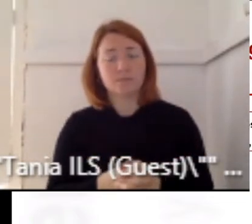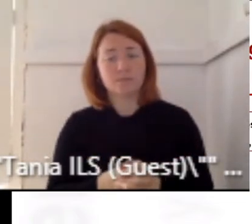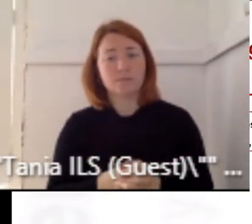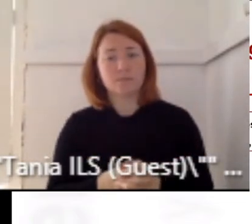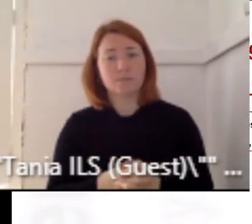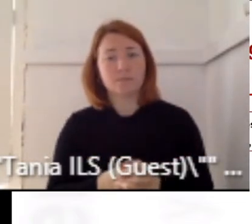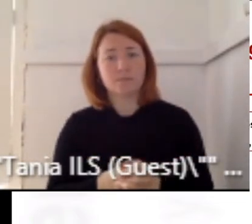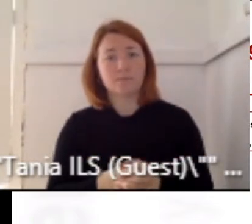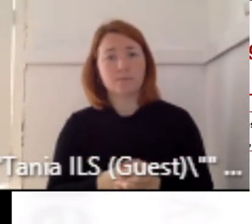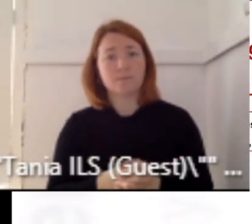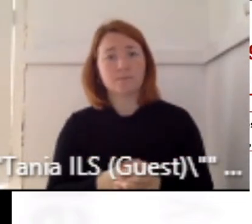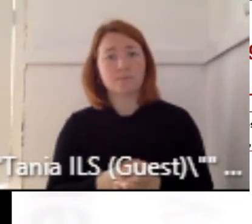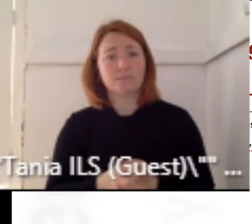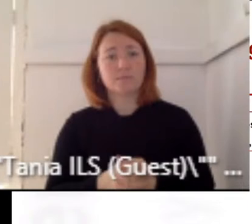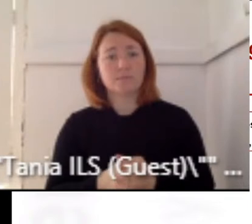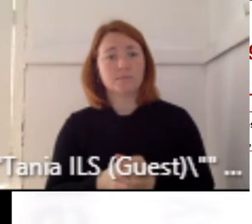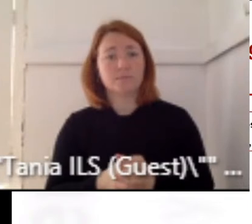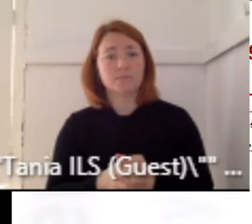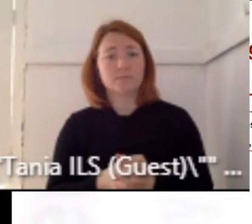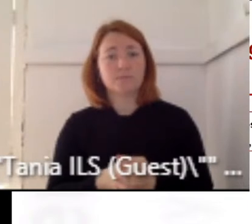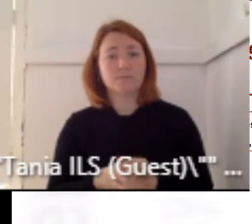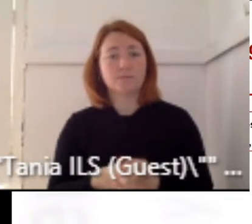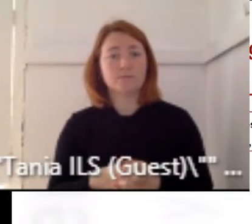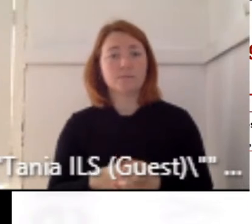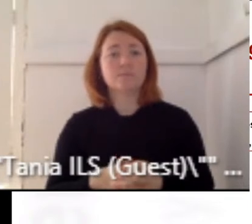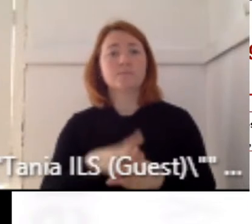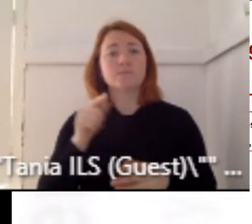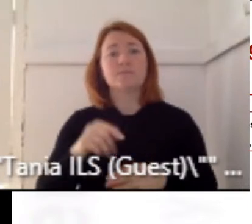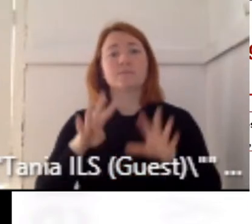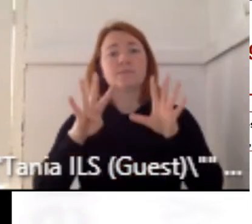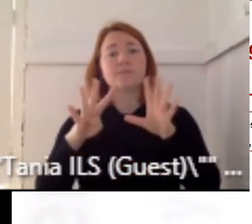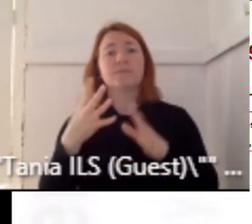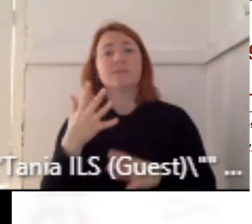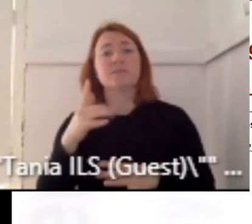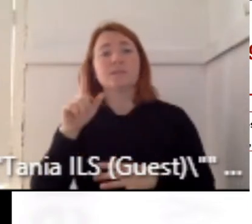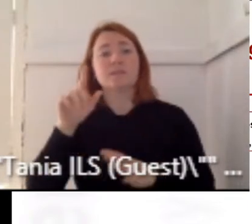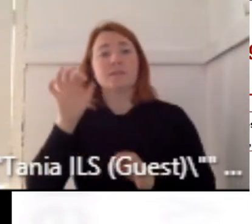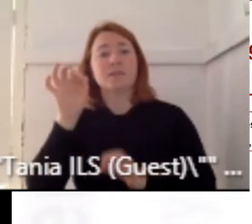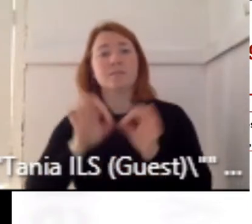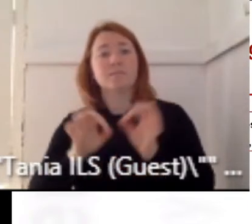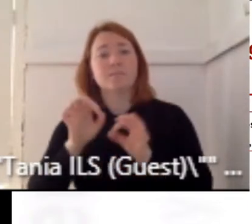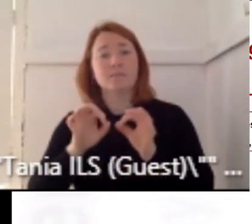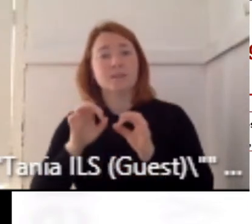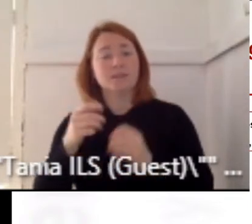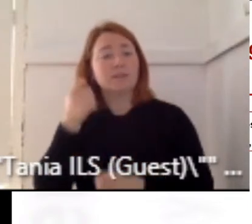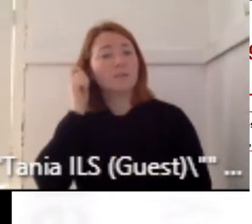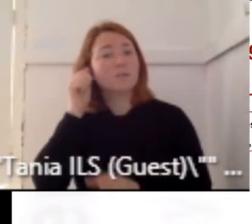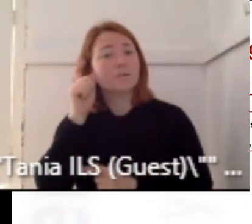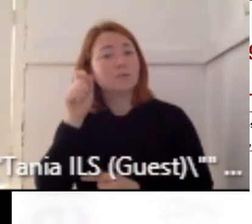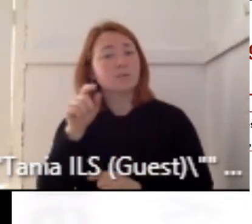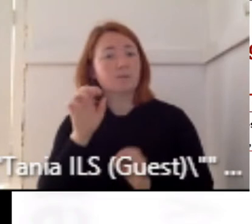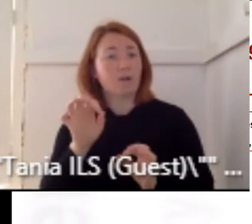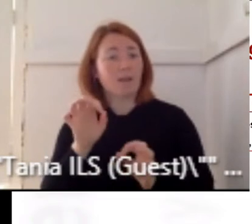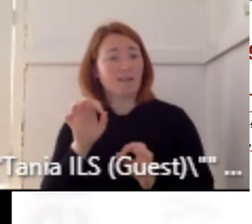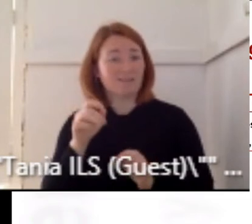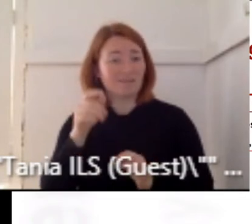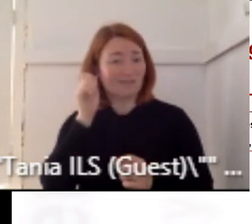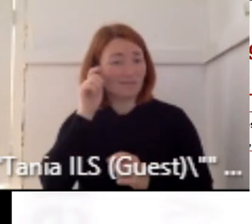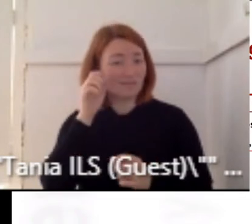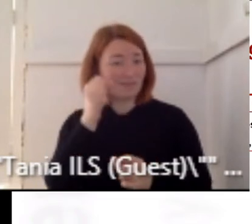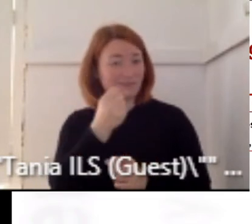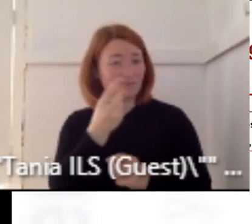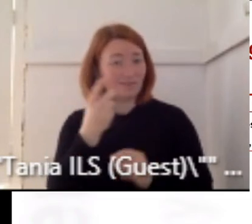Per altra banda, el 95% de les trucades realitzades al telèfon 900-900-120 per